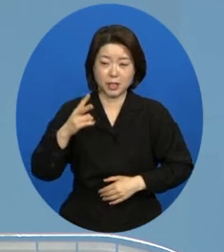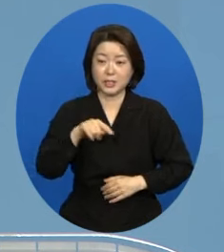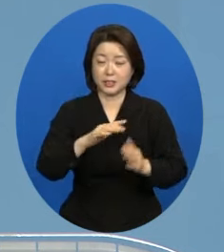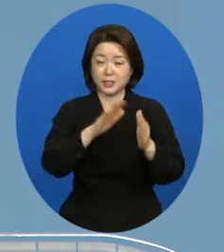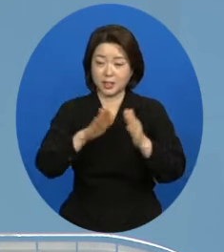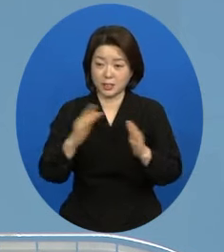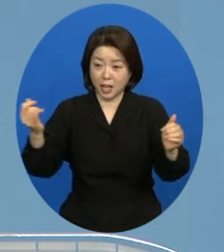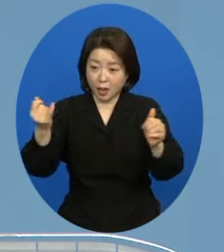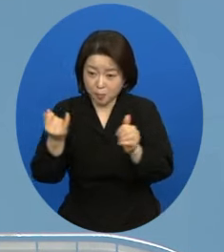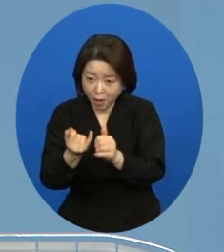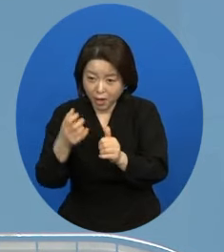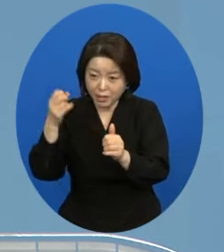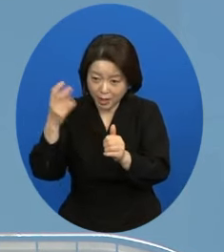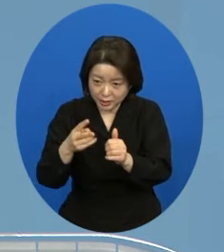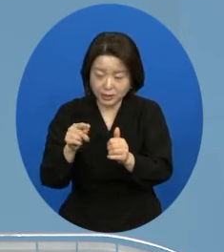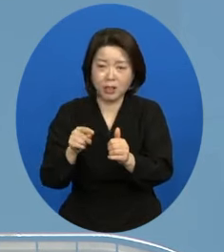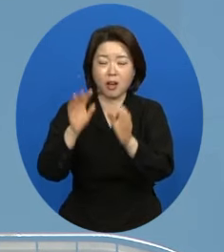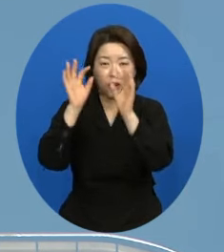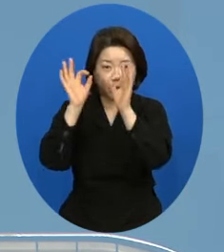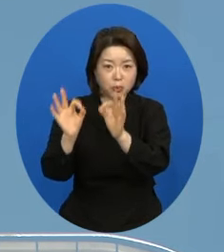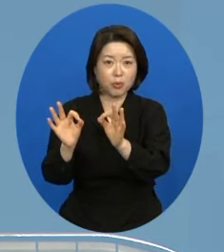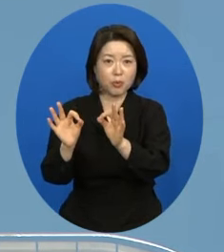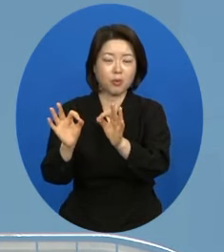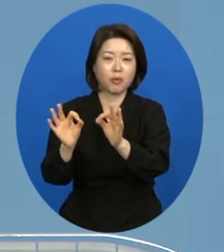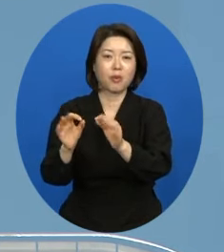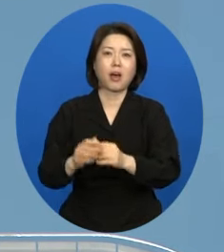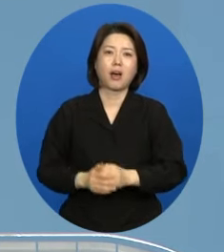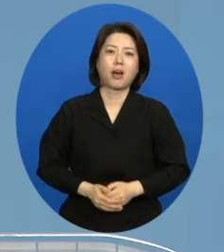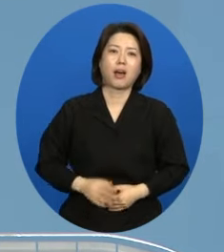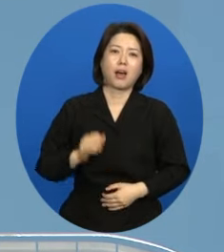결합한다는 것을 보면서